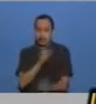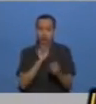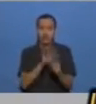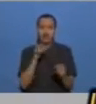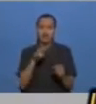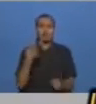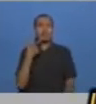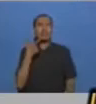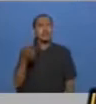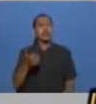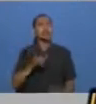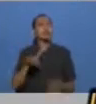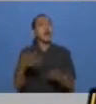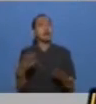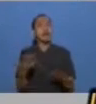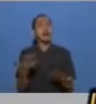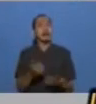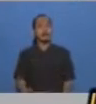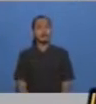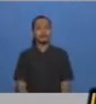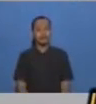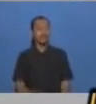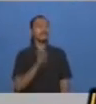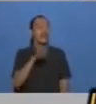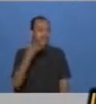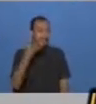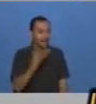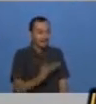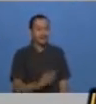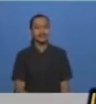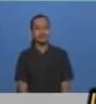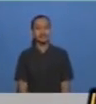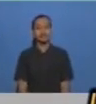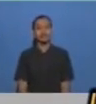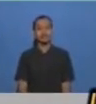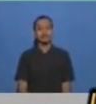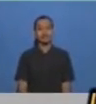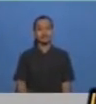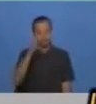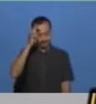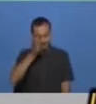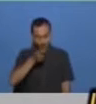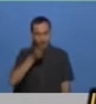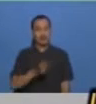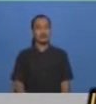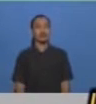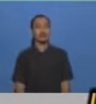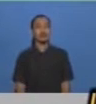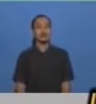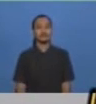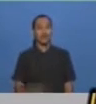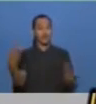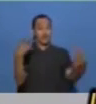ini? Silahkan Ibu. Oke, matur nuwun Mbak Fira. Yang saya hormati juga